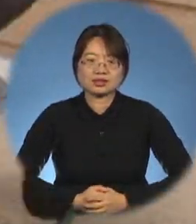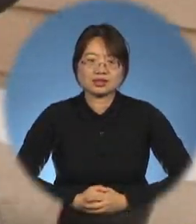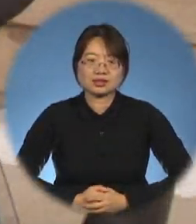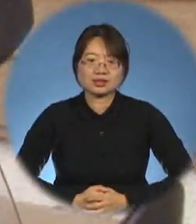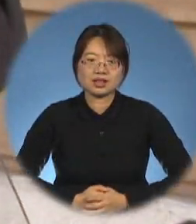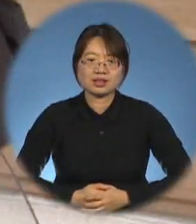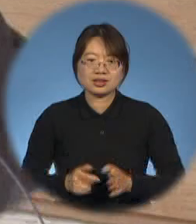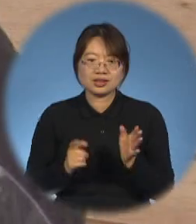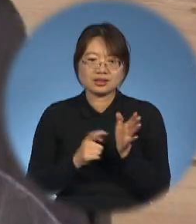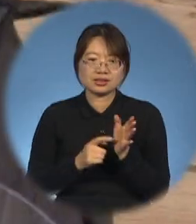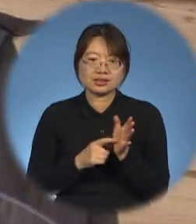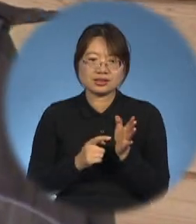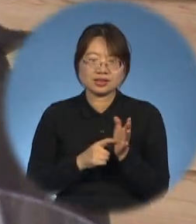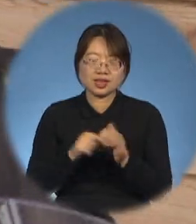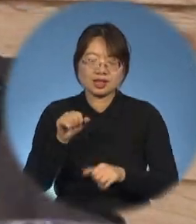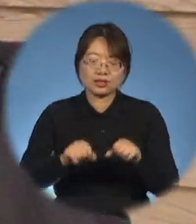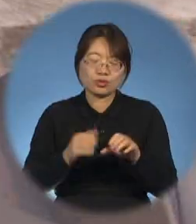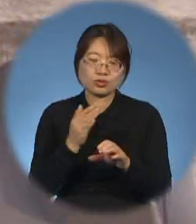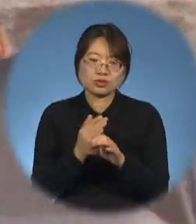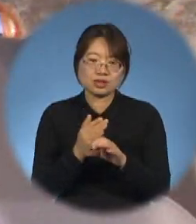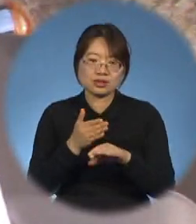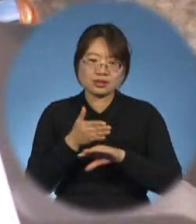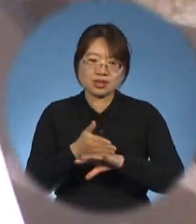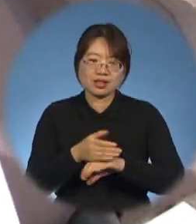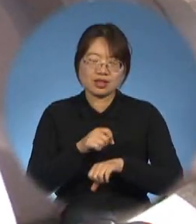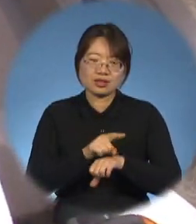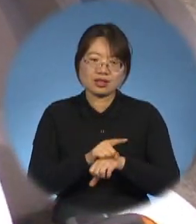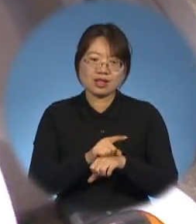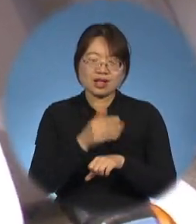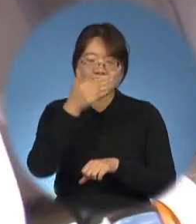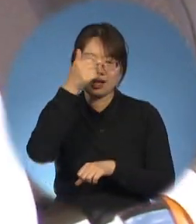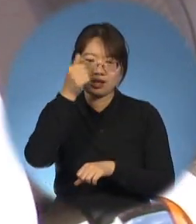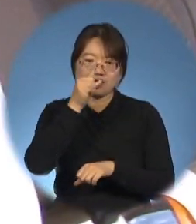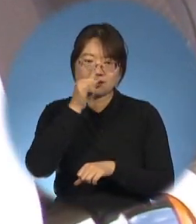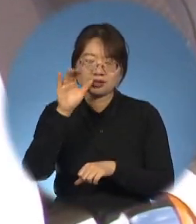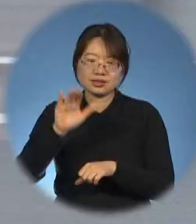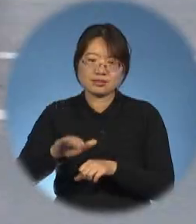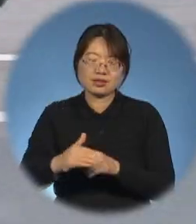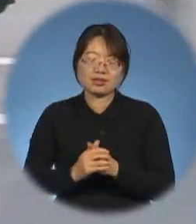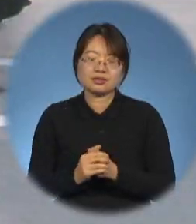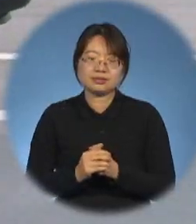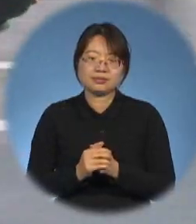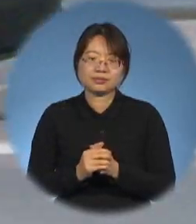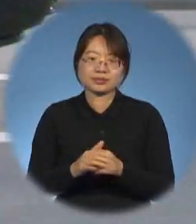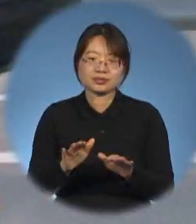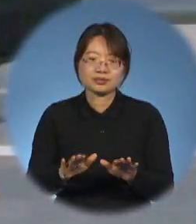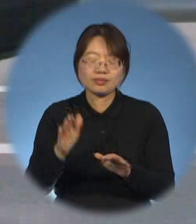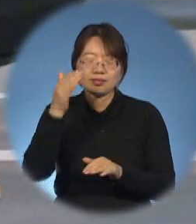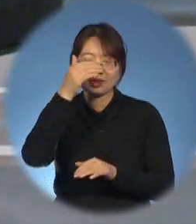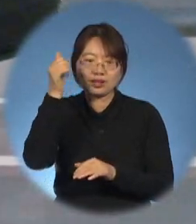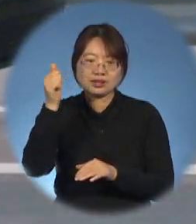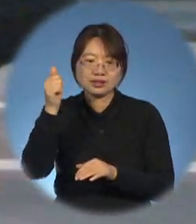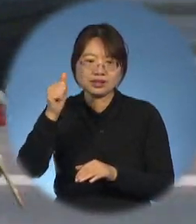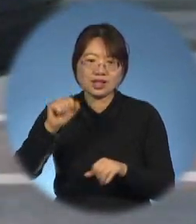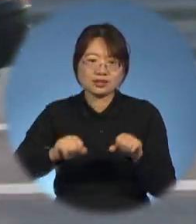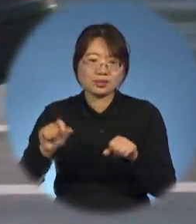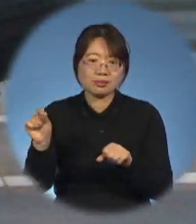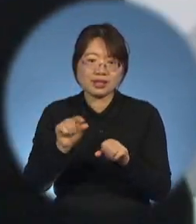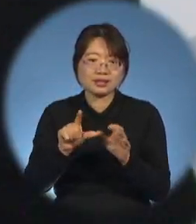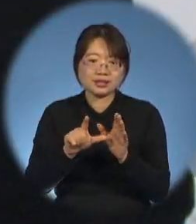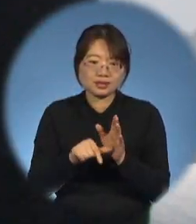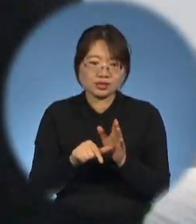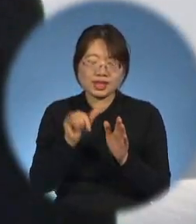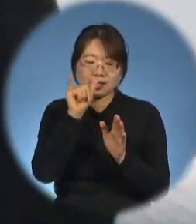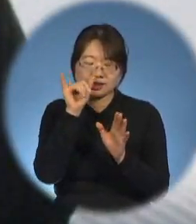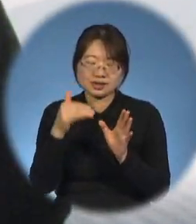늘 재 척해야 행동하는 느긋한 성격에 할아버지 지만 이런 할아버지도 행동이 빨라지는